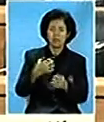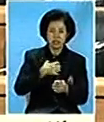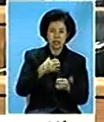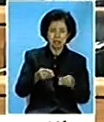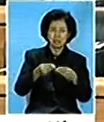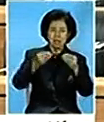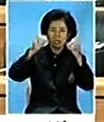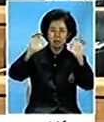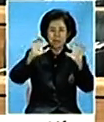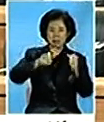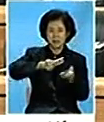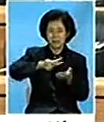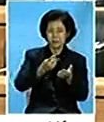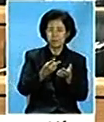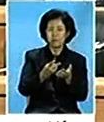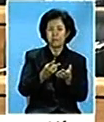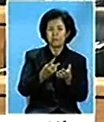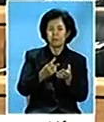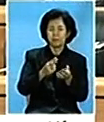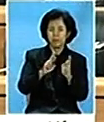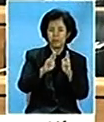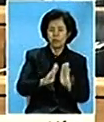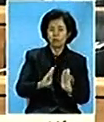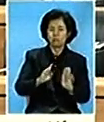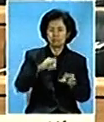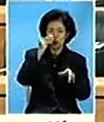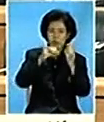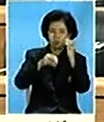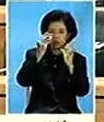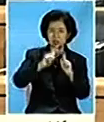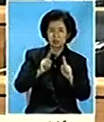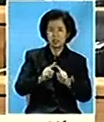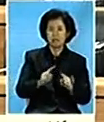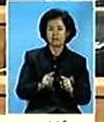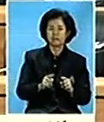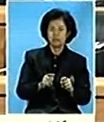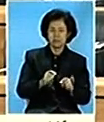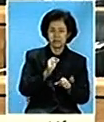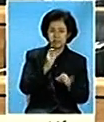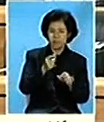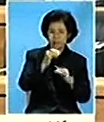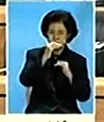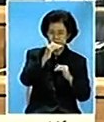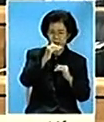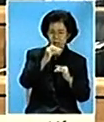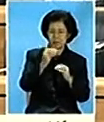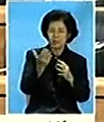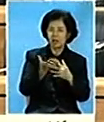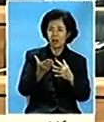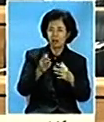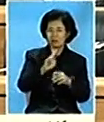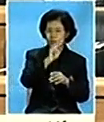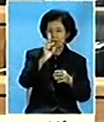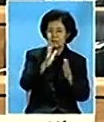บาลเนี่ยปรับระบบของระบบข้อมูลสารสนเทศภูมิศาสตร์ให้เป็นมาตรฐานกลางโดยใช้แผน